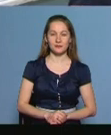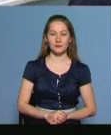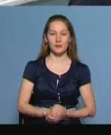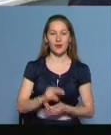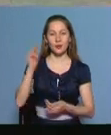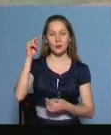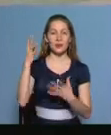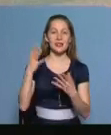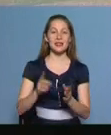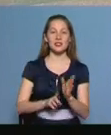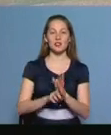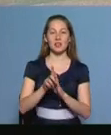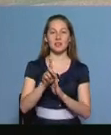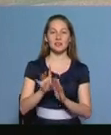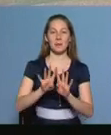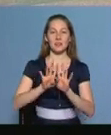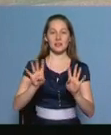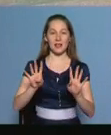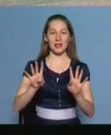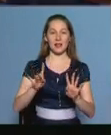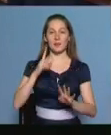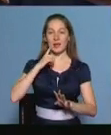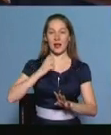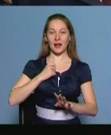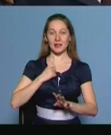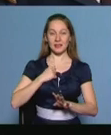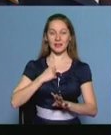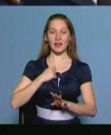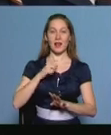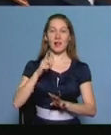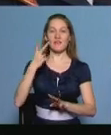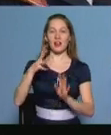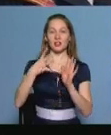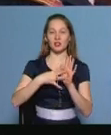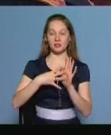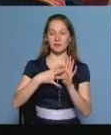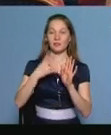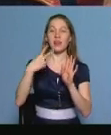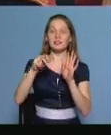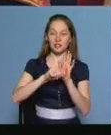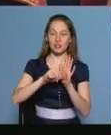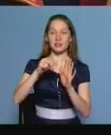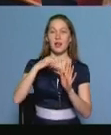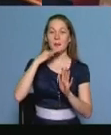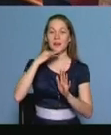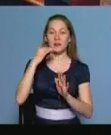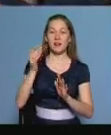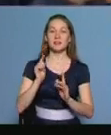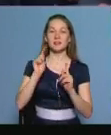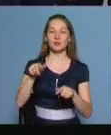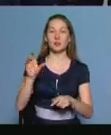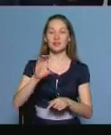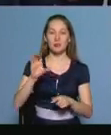Учебный день начинается с построения в ряды кадетов юнгвардейцев. 26 пятиклассников 49-й школы вступили в сентябре. Класс